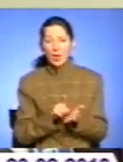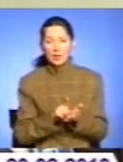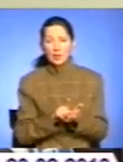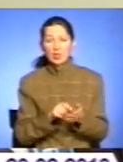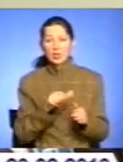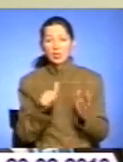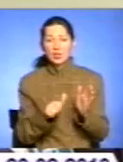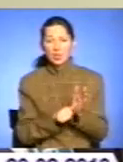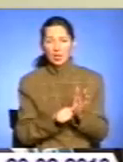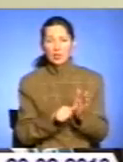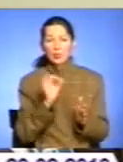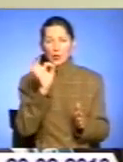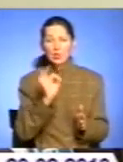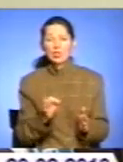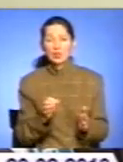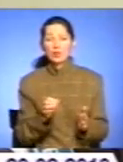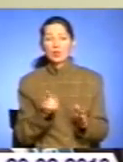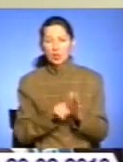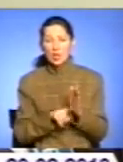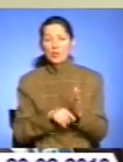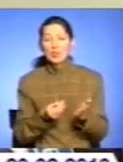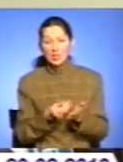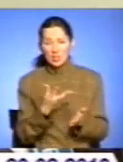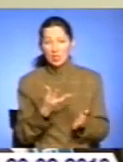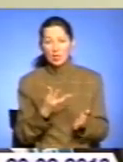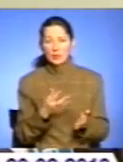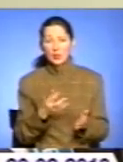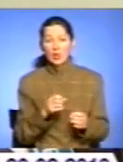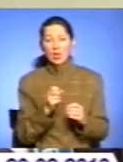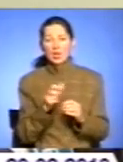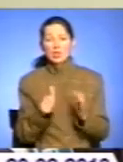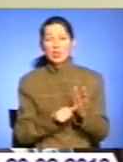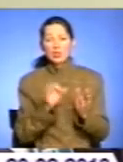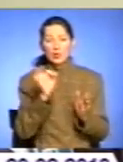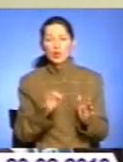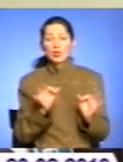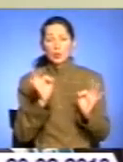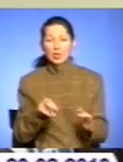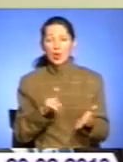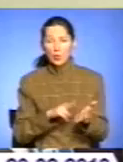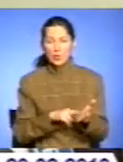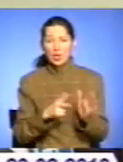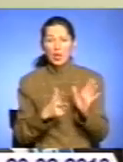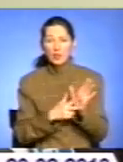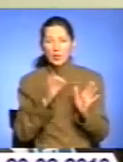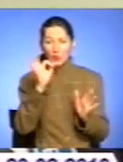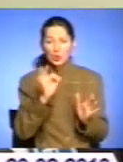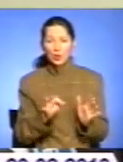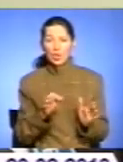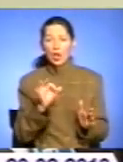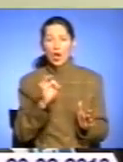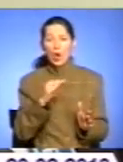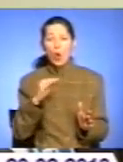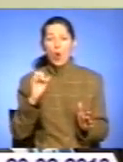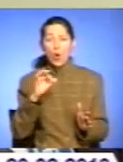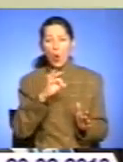16% – доступні ціни, 12% – справедливі податки і 8% – офіційна зайнятість.